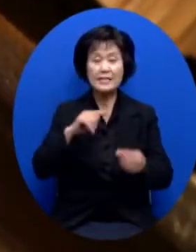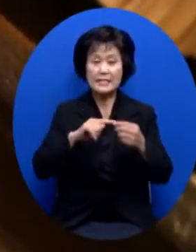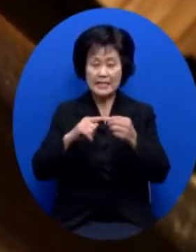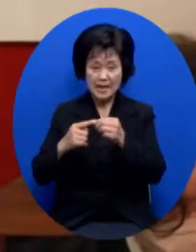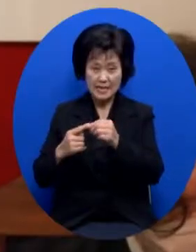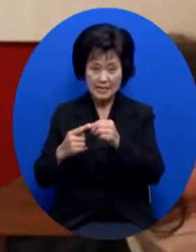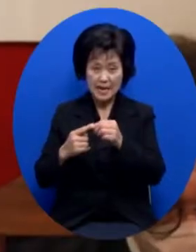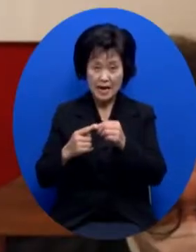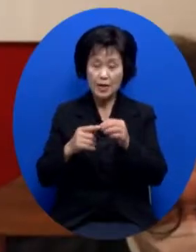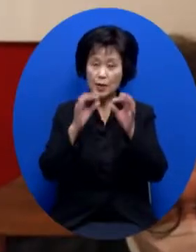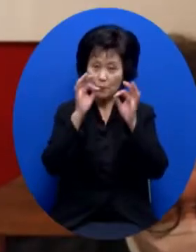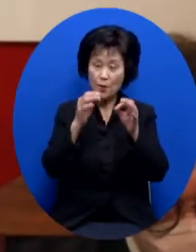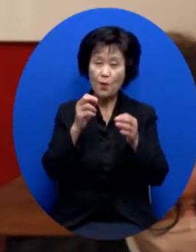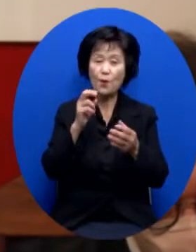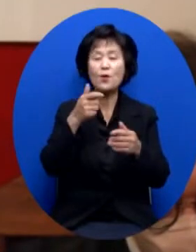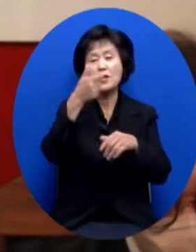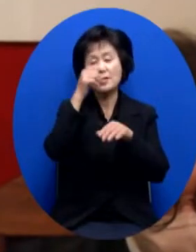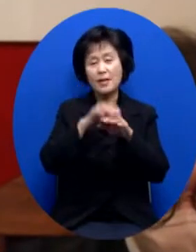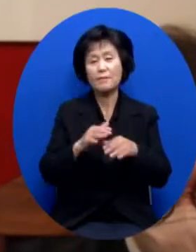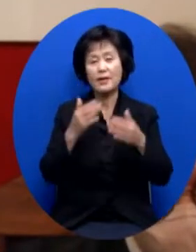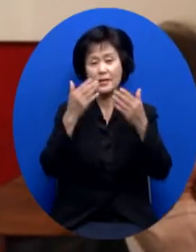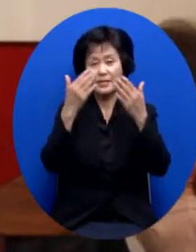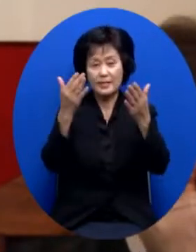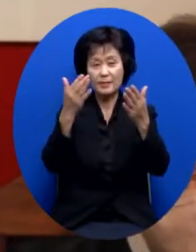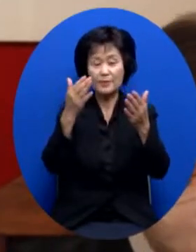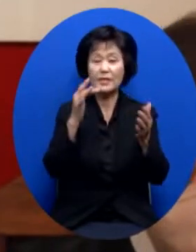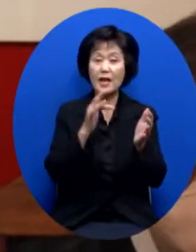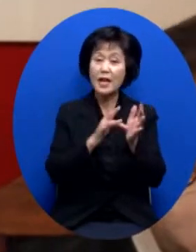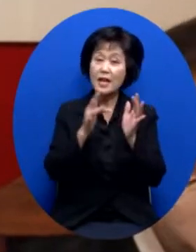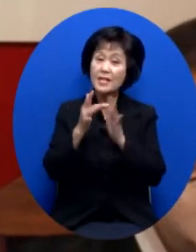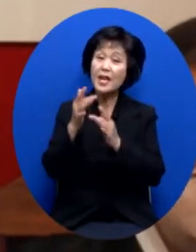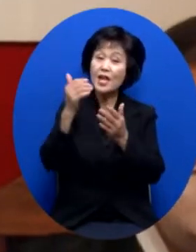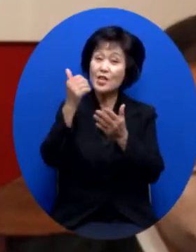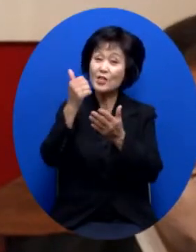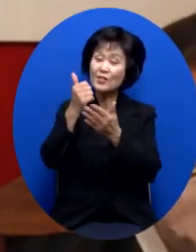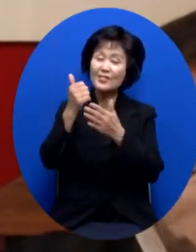부릅니다. 예수 신할 사람,